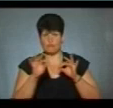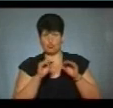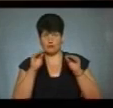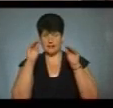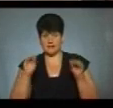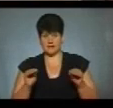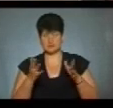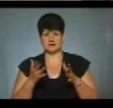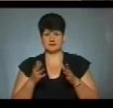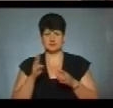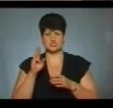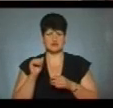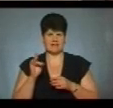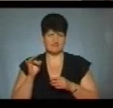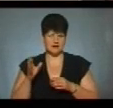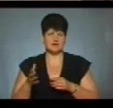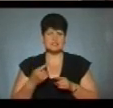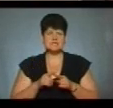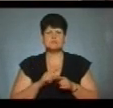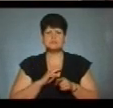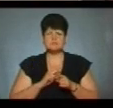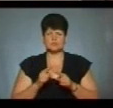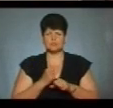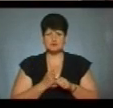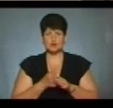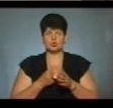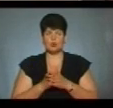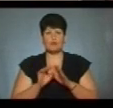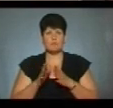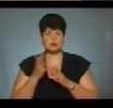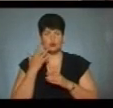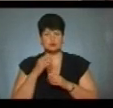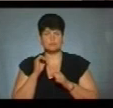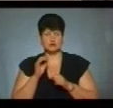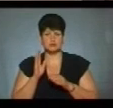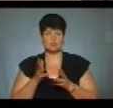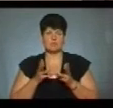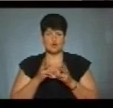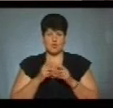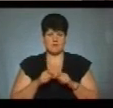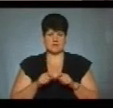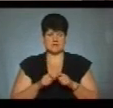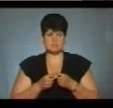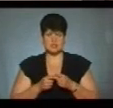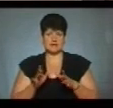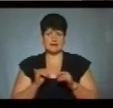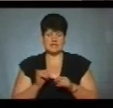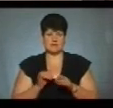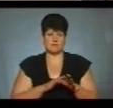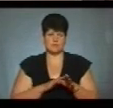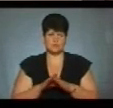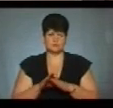наприклад, там шифр, скажімо так, щоб оперативно спрацювати до моменту, коли вже можна буде порахувати збитки і вже